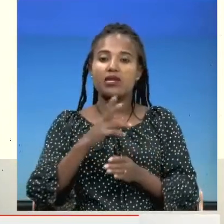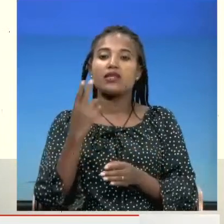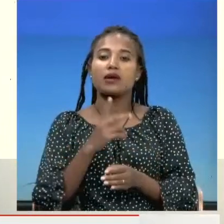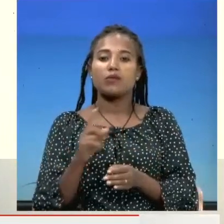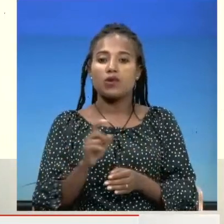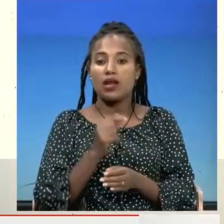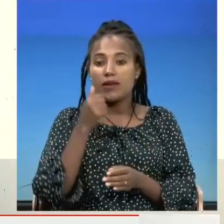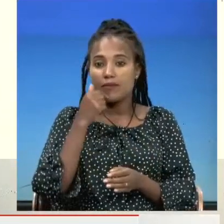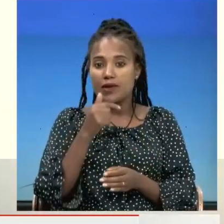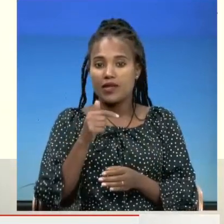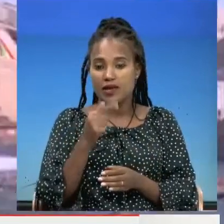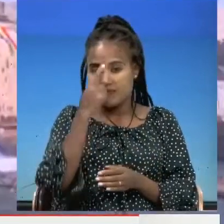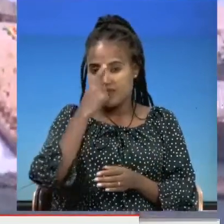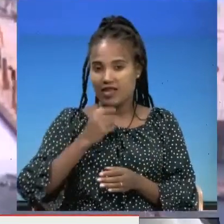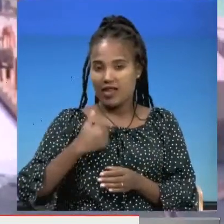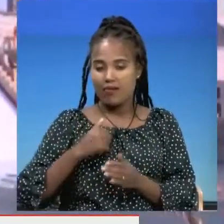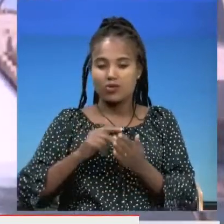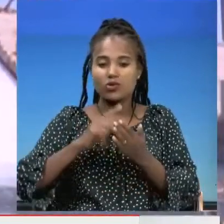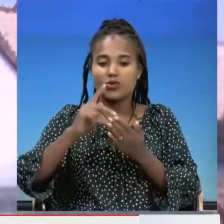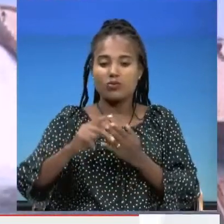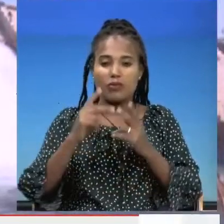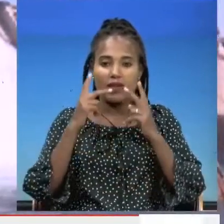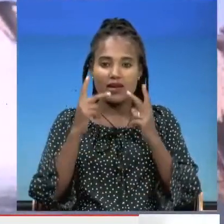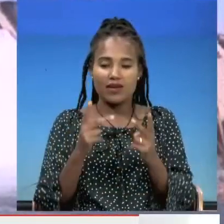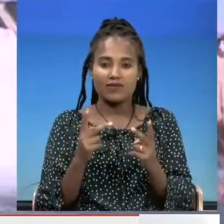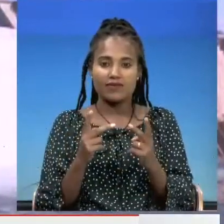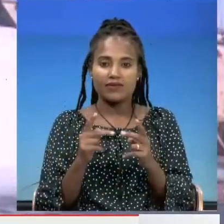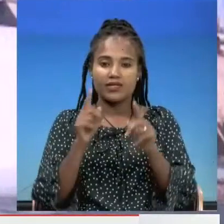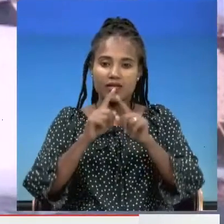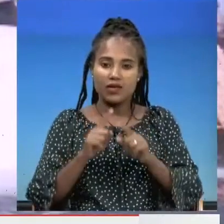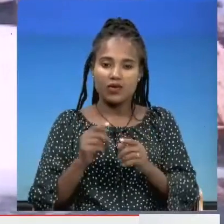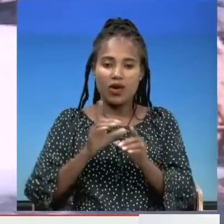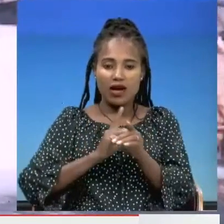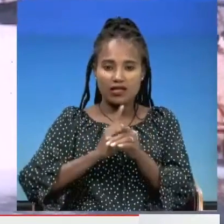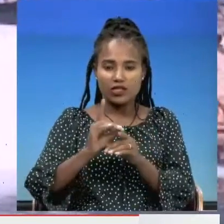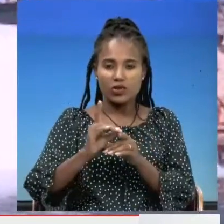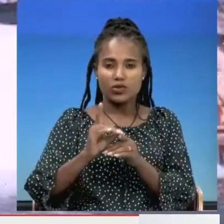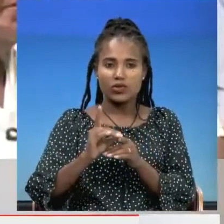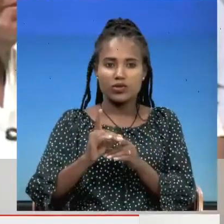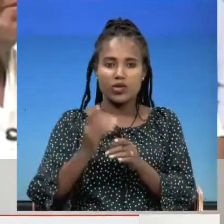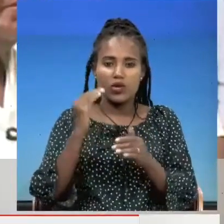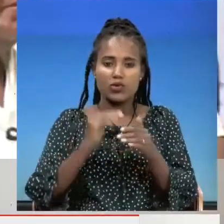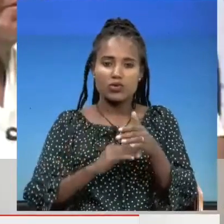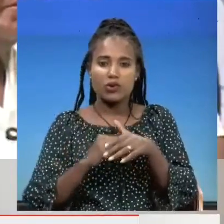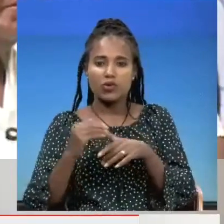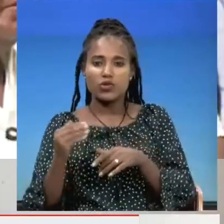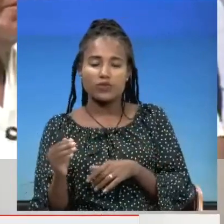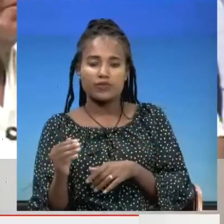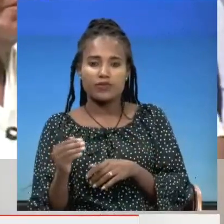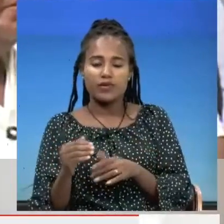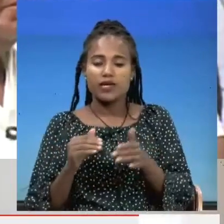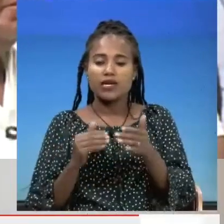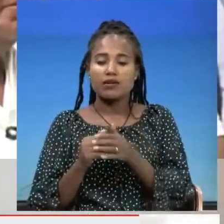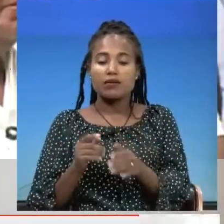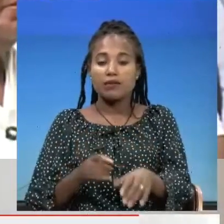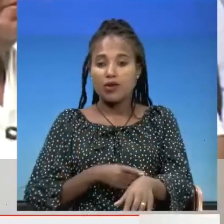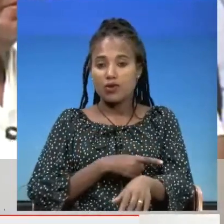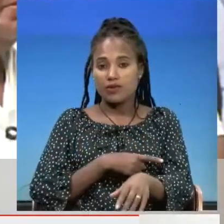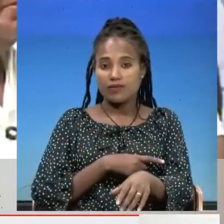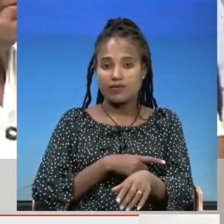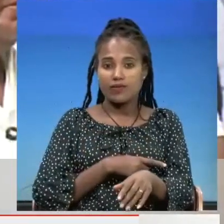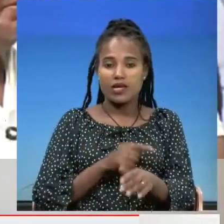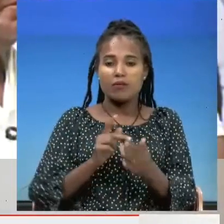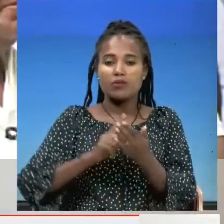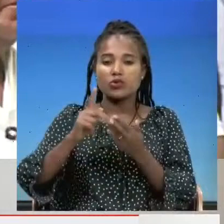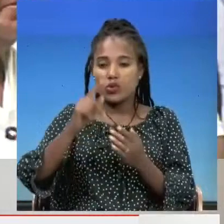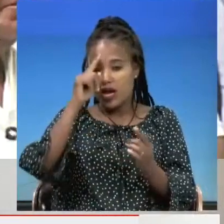ይሆናል የሚል ጽኑ እምነት አለኝ። ፕሮጀክቱን በሚመለከት ከተለያዩ አቅጣጫዎች ከውስጥም ከውጭም ከቅርብም ከሩቅም